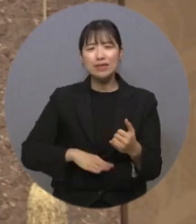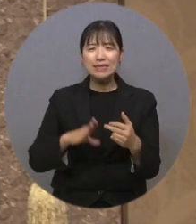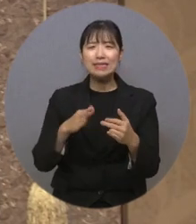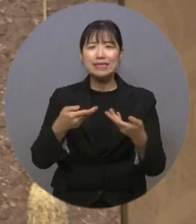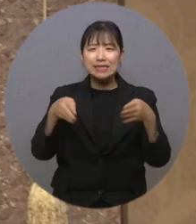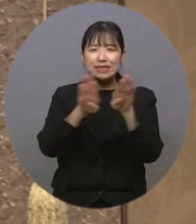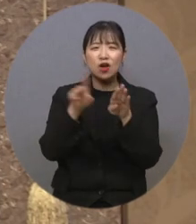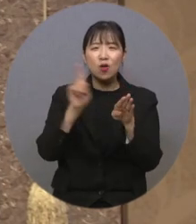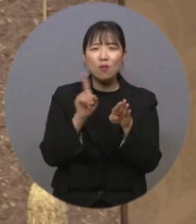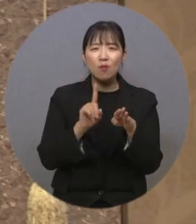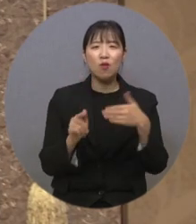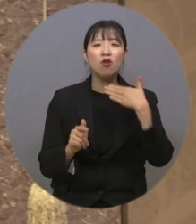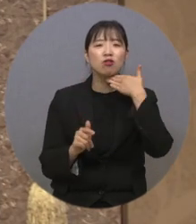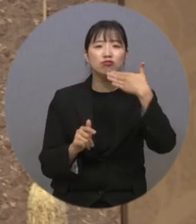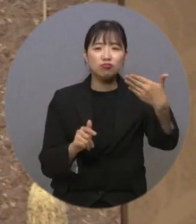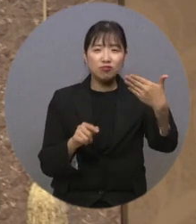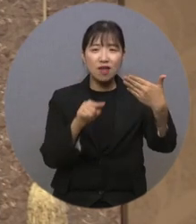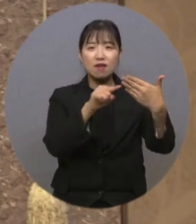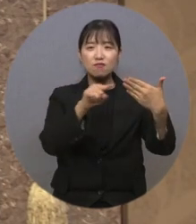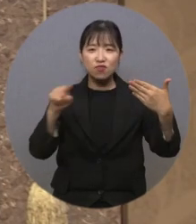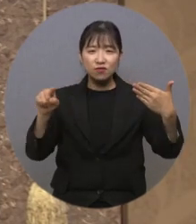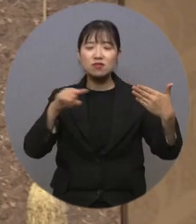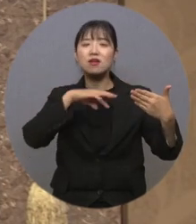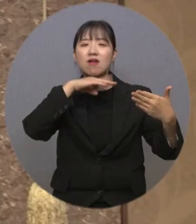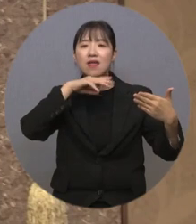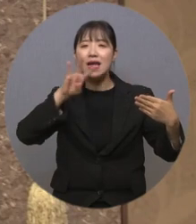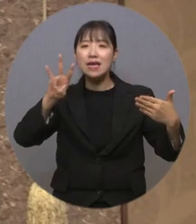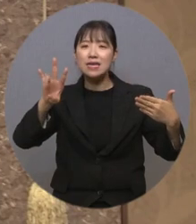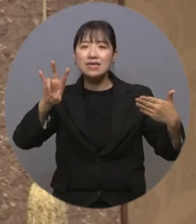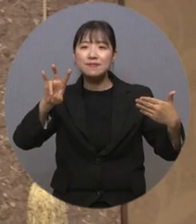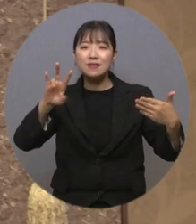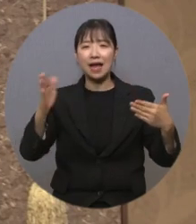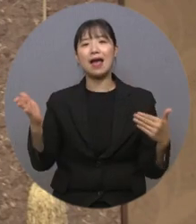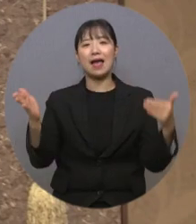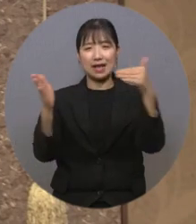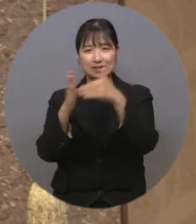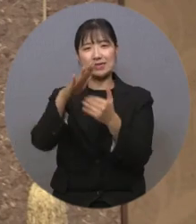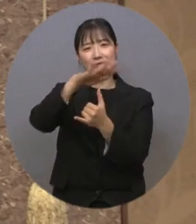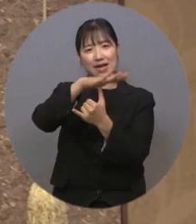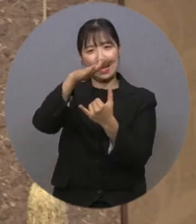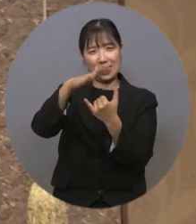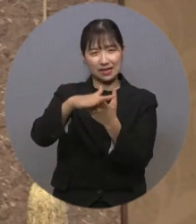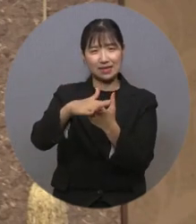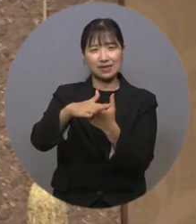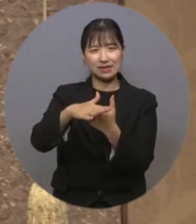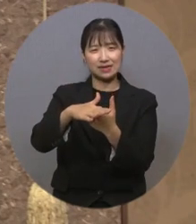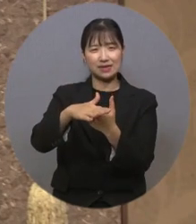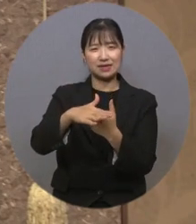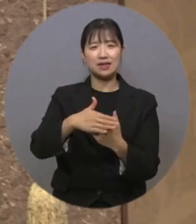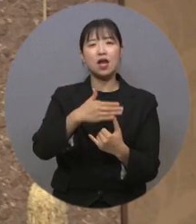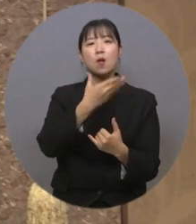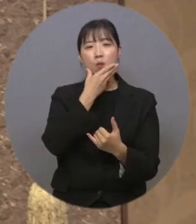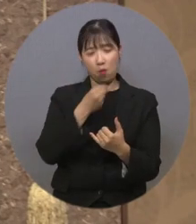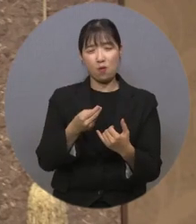하면은 9세부터 24세까지 아이들이 네. 이제 청소년 그 복지 시설에서